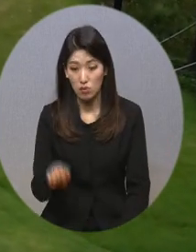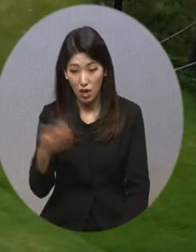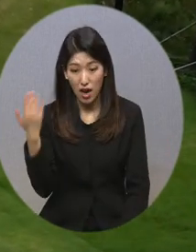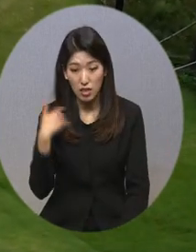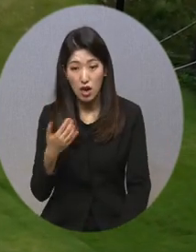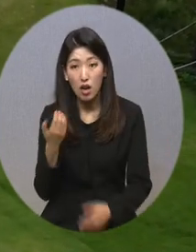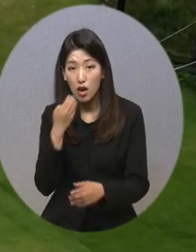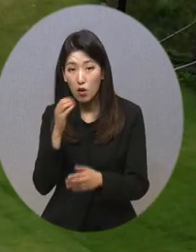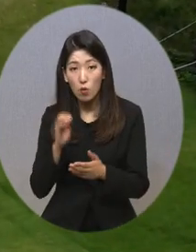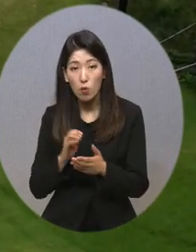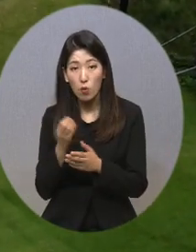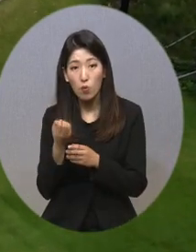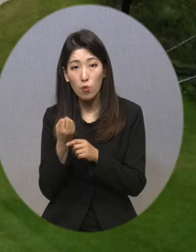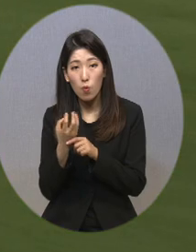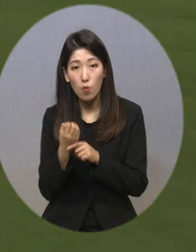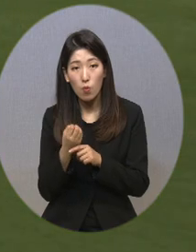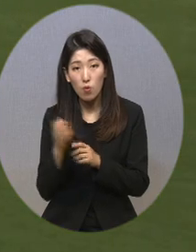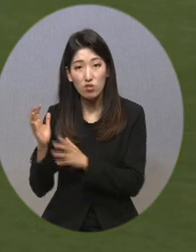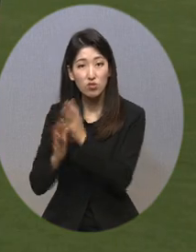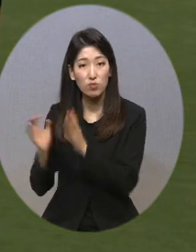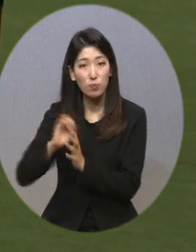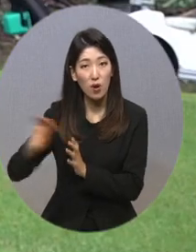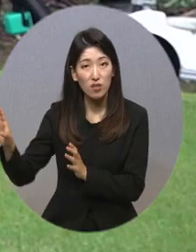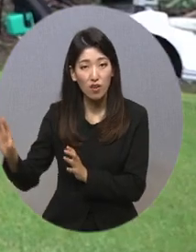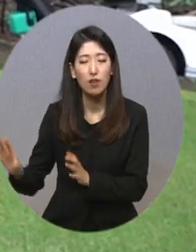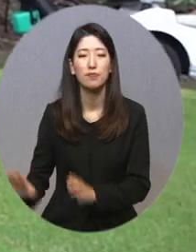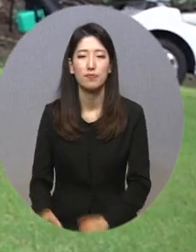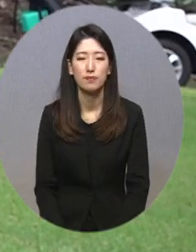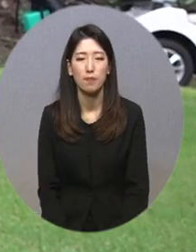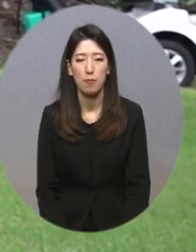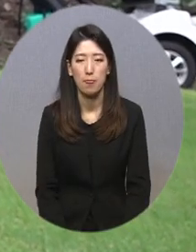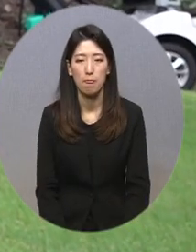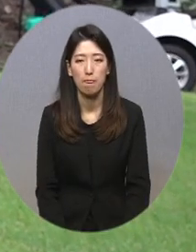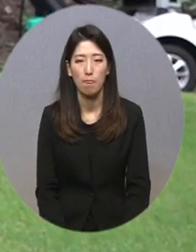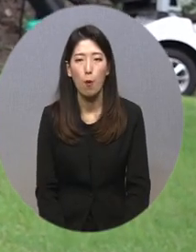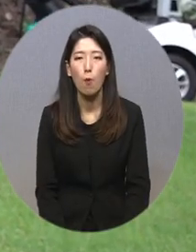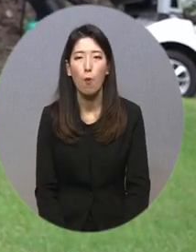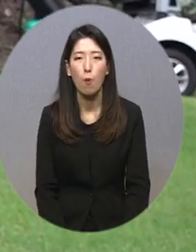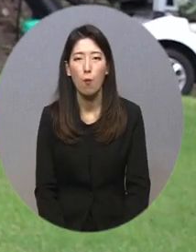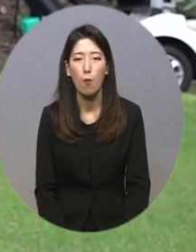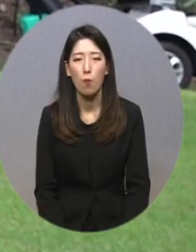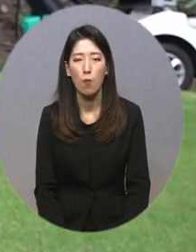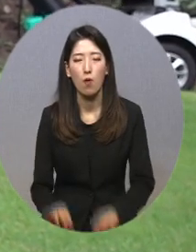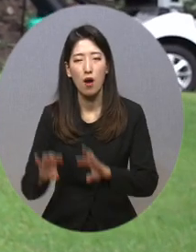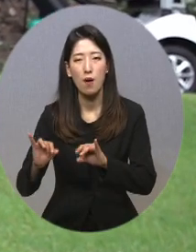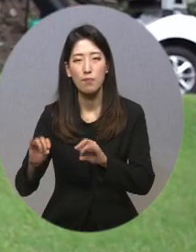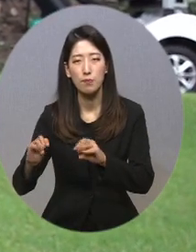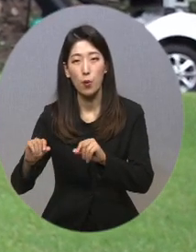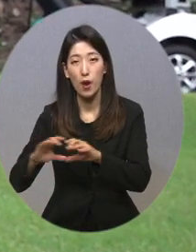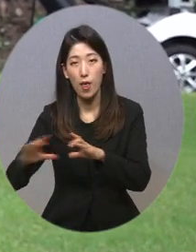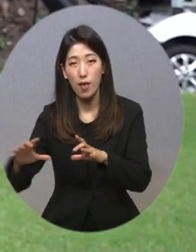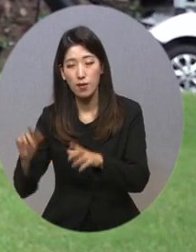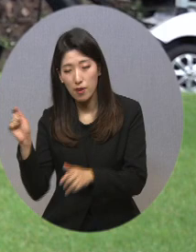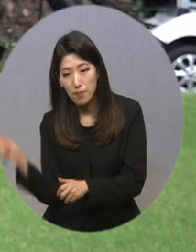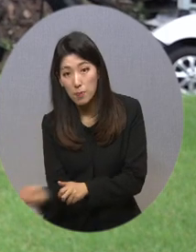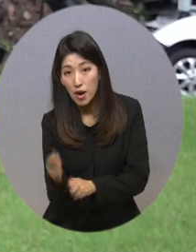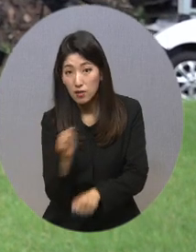수구로 넣어버렸어? 너무 들어가면 또 안 좋네. 연아 화이팅. 뻥크 샷. 과연.